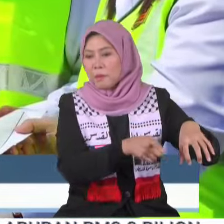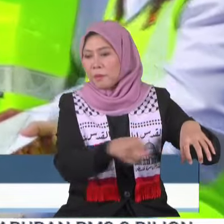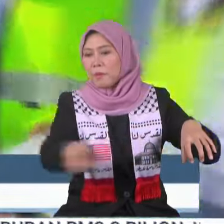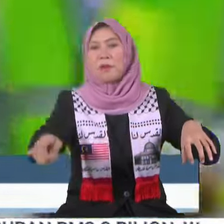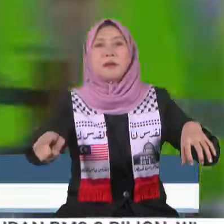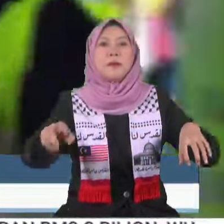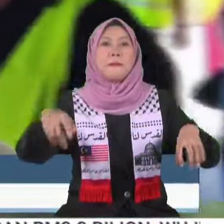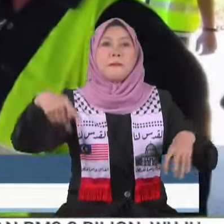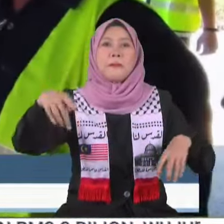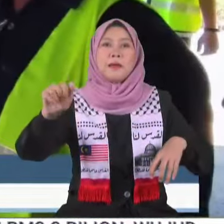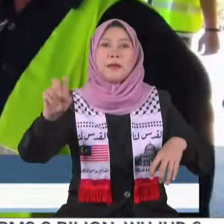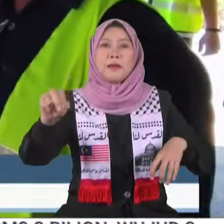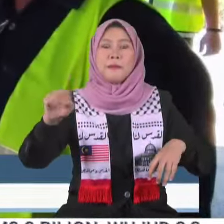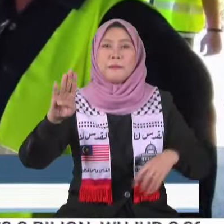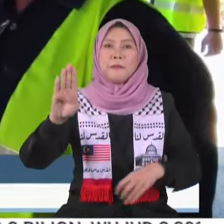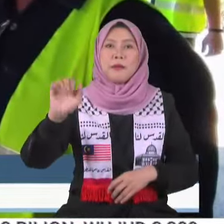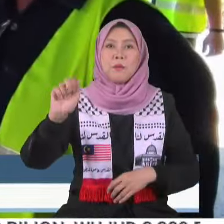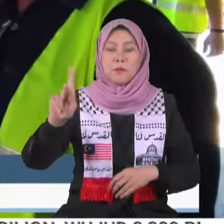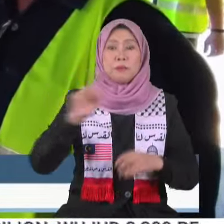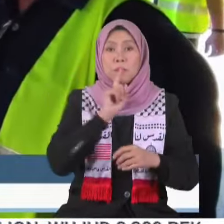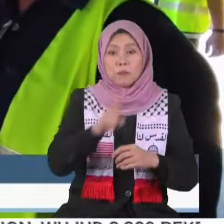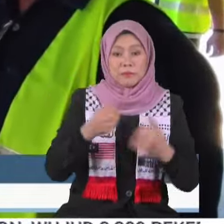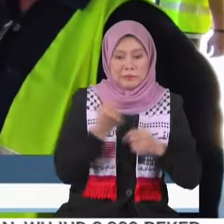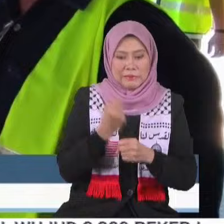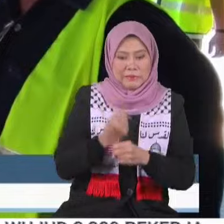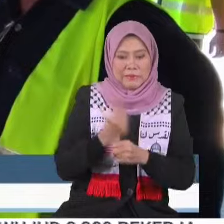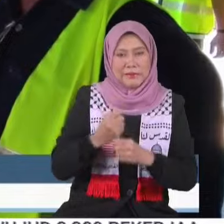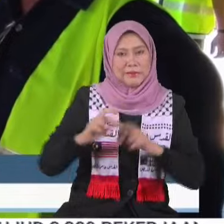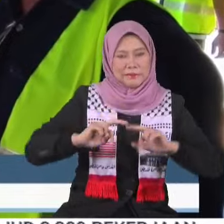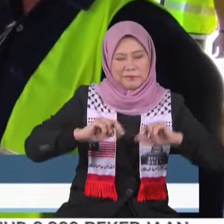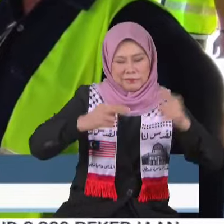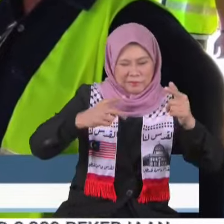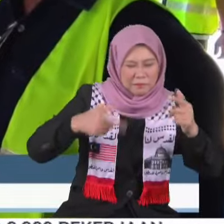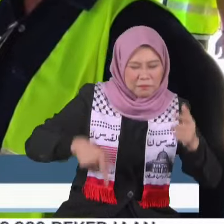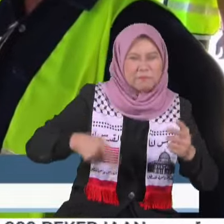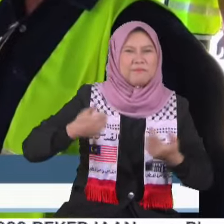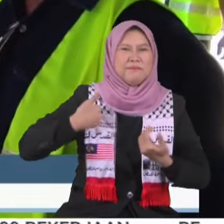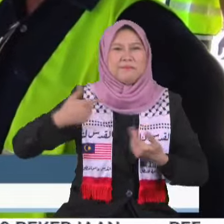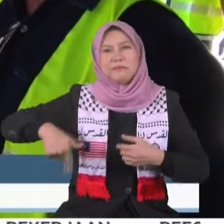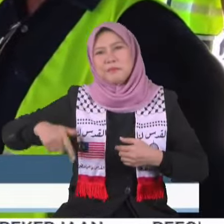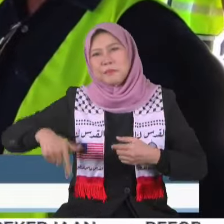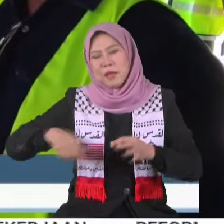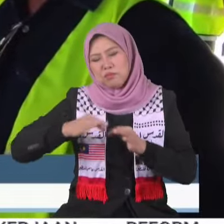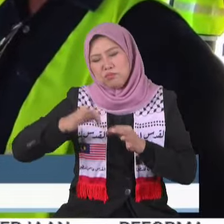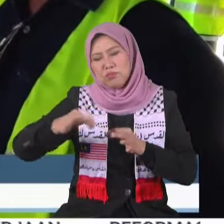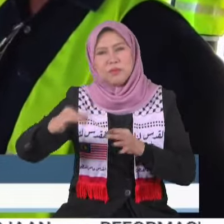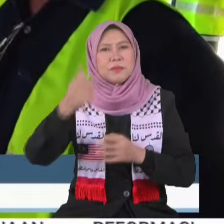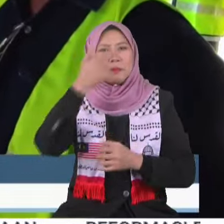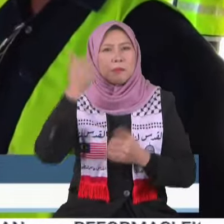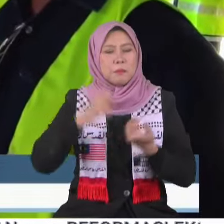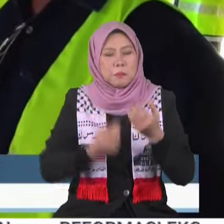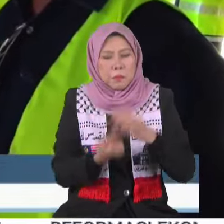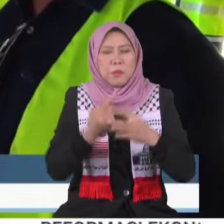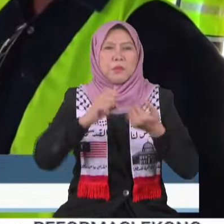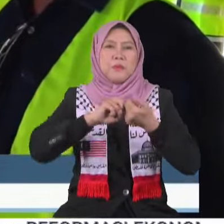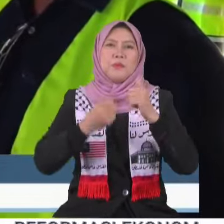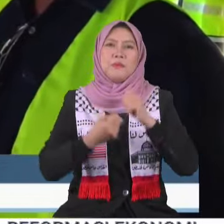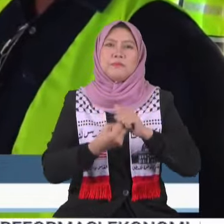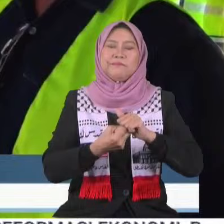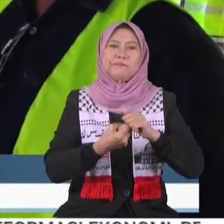Baut. Bagaimanapun katanya, sekarang ini kerja-kerja mengalami sedikit kelewatan dari jadual kerana menghadapi beberapa masalah